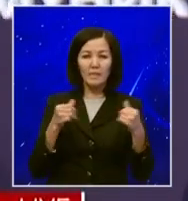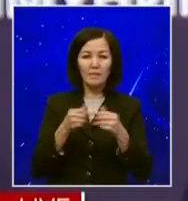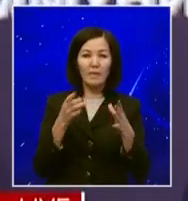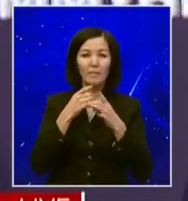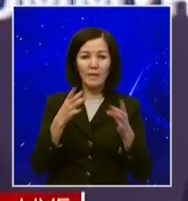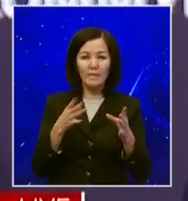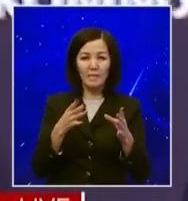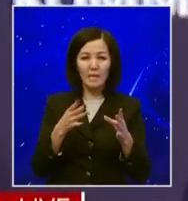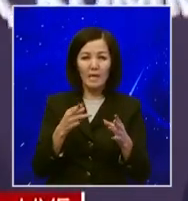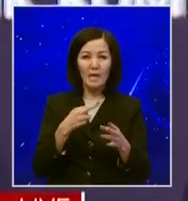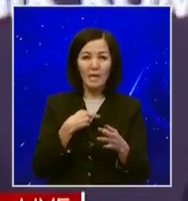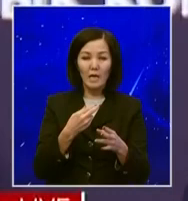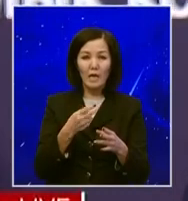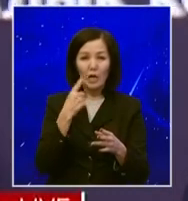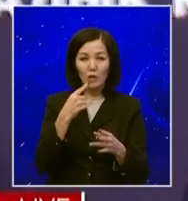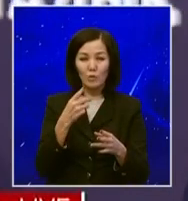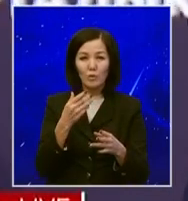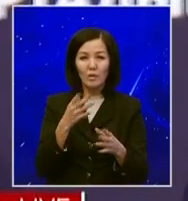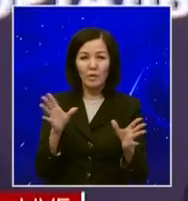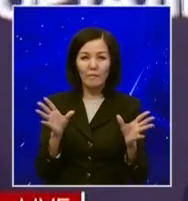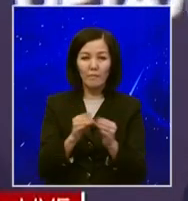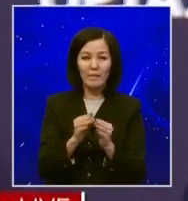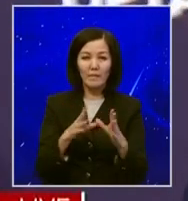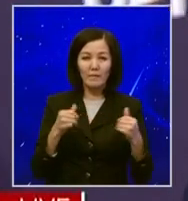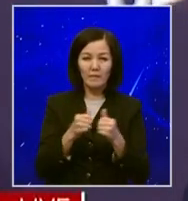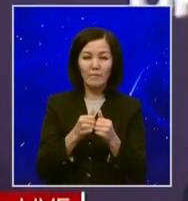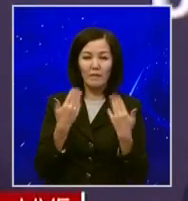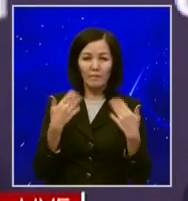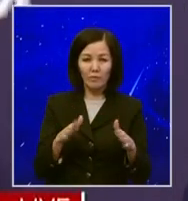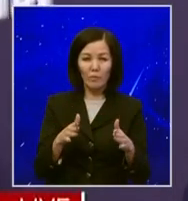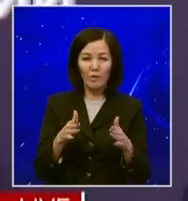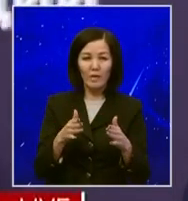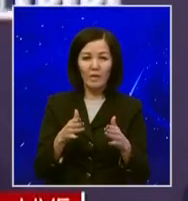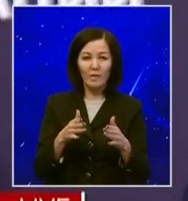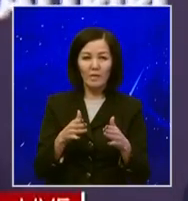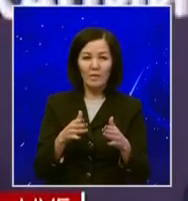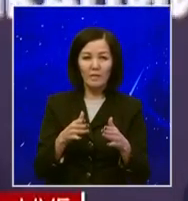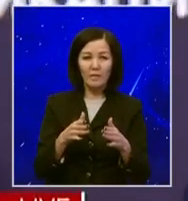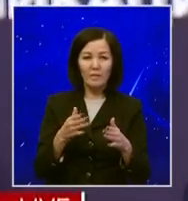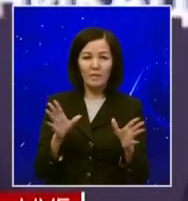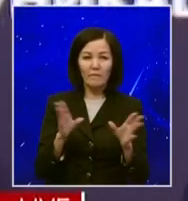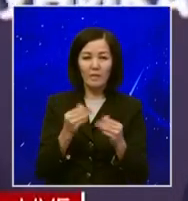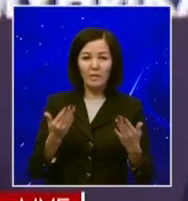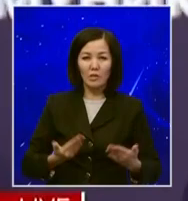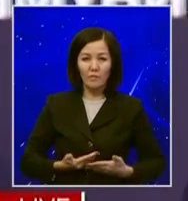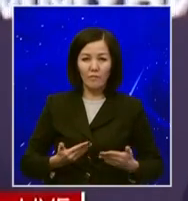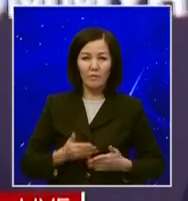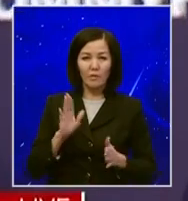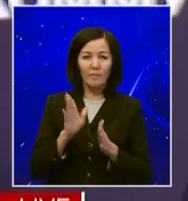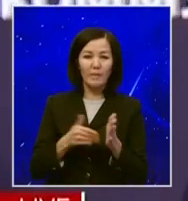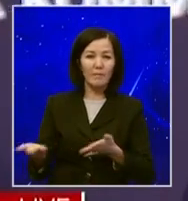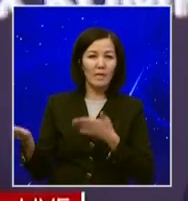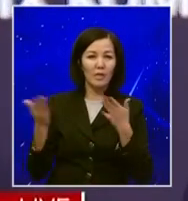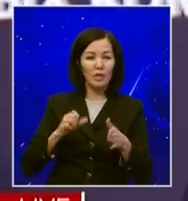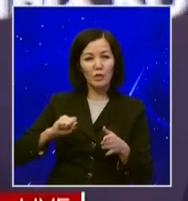праздник, и я призываю вас встретить его в кругу близких людей, с кем совместно проживаете, без приглашения